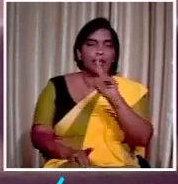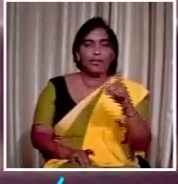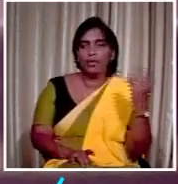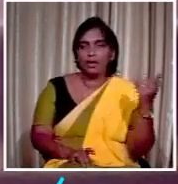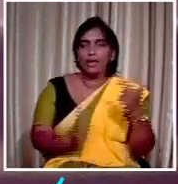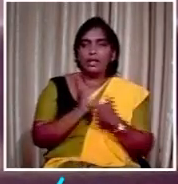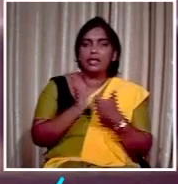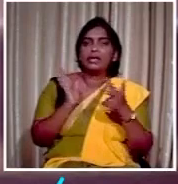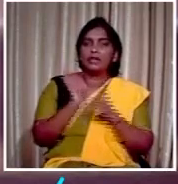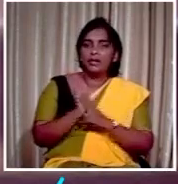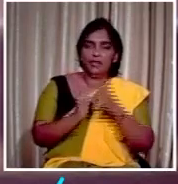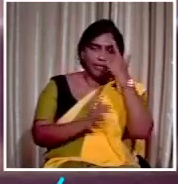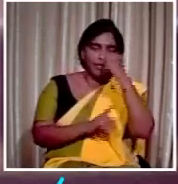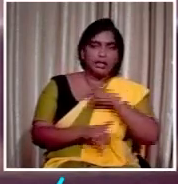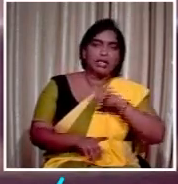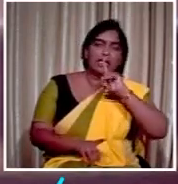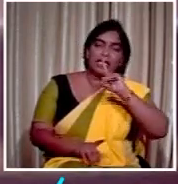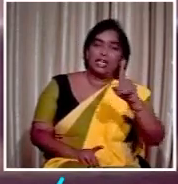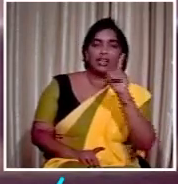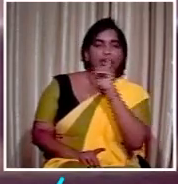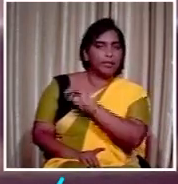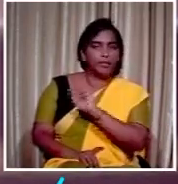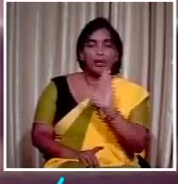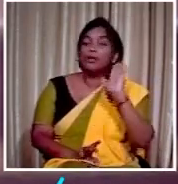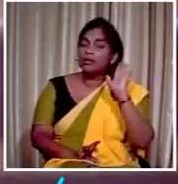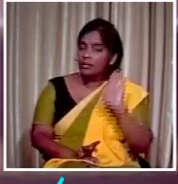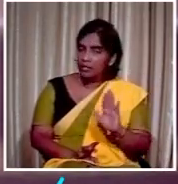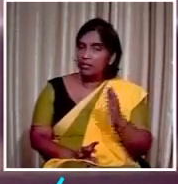वर्ल्ट मांगे स्वामी की